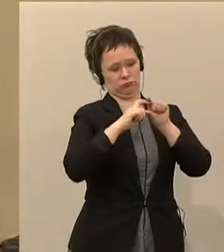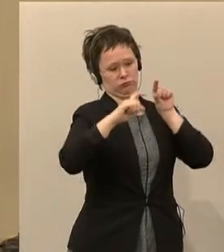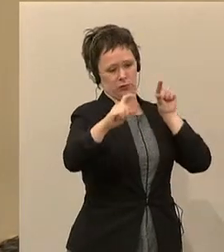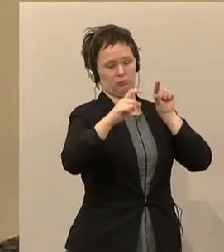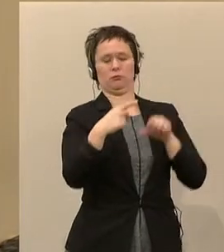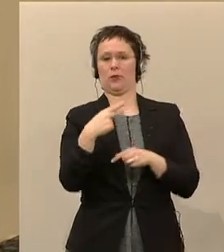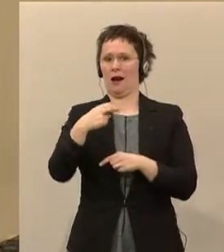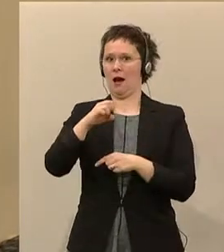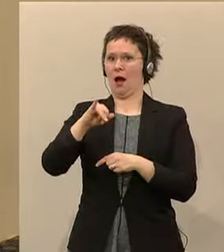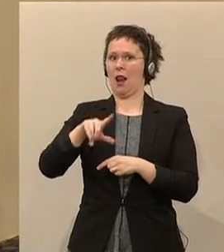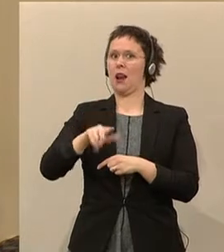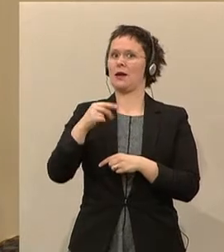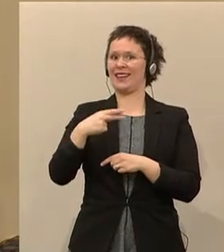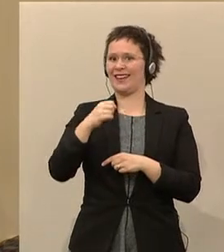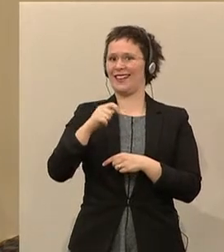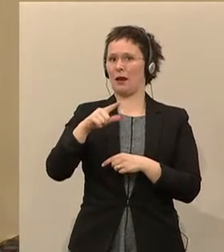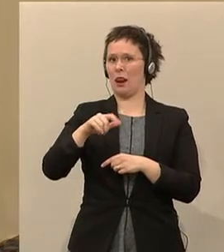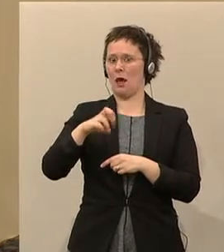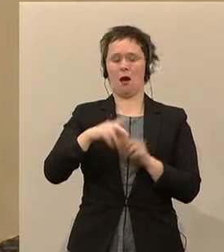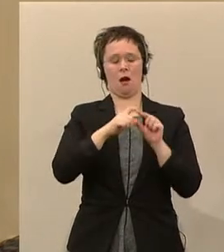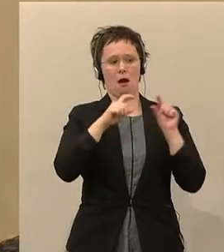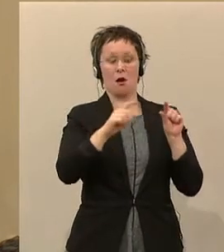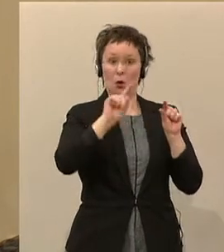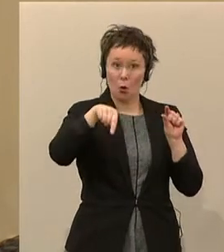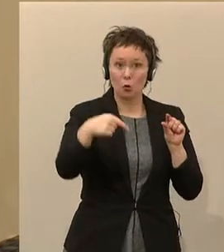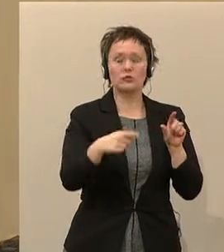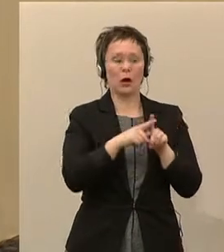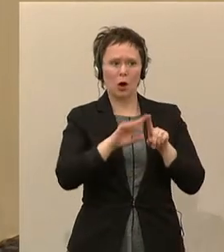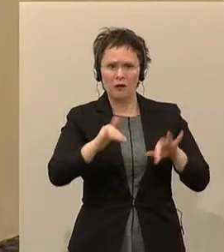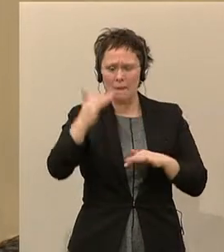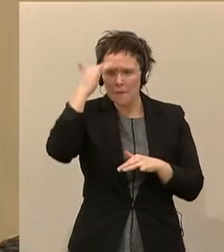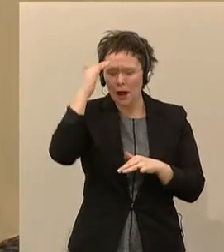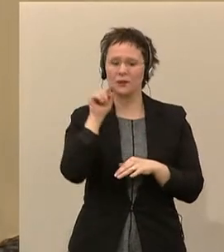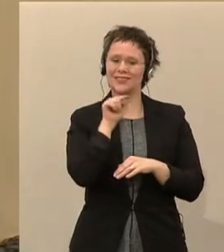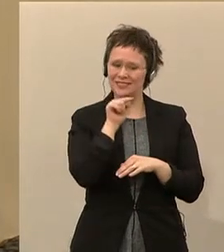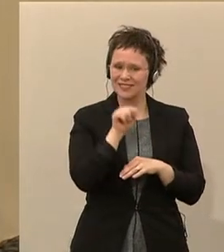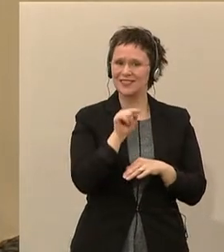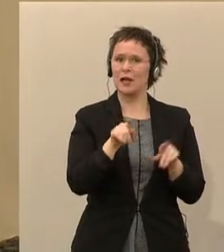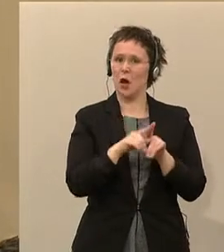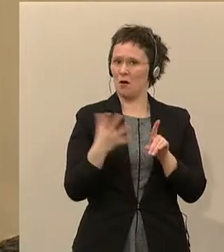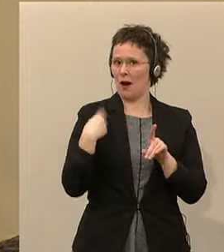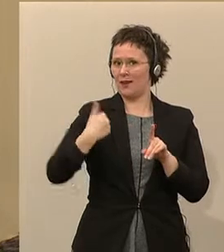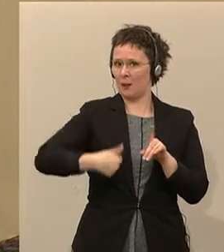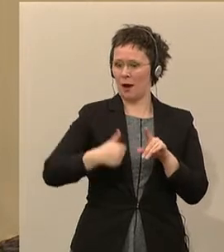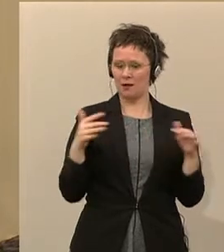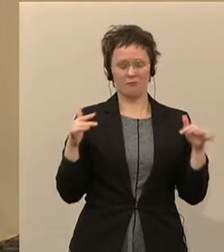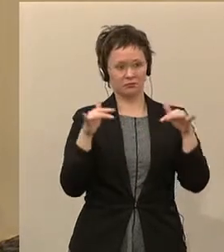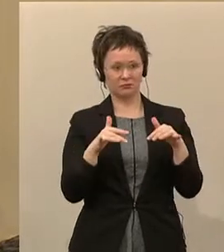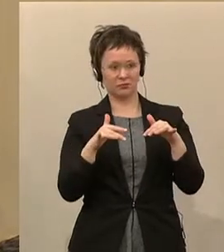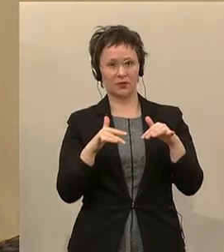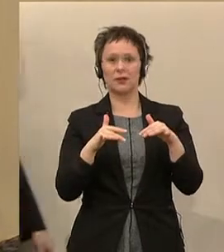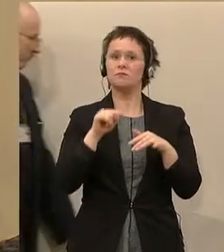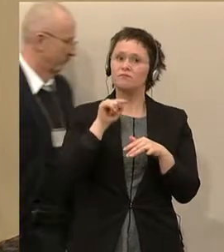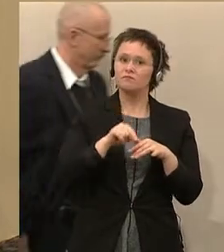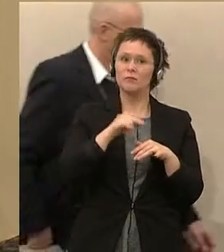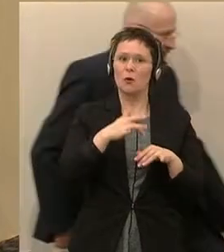September 2015 an einer Kundgebung der rechtsextremen Partei des Volkes teilgenommen hat. Und er selbst schreibt, dass er